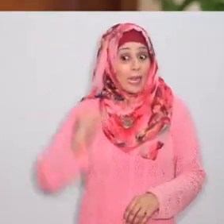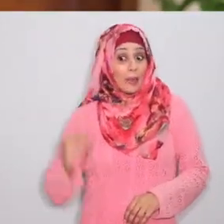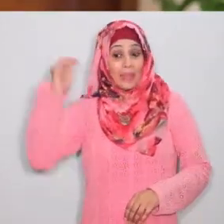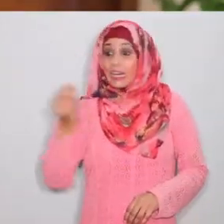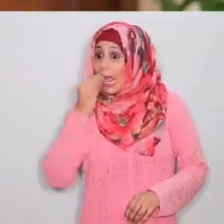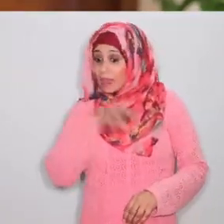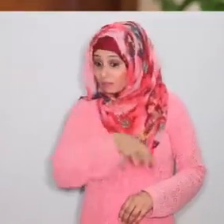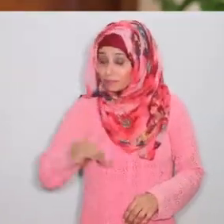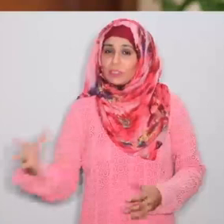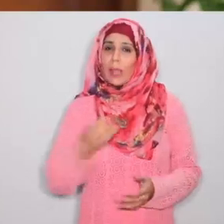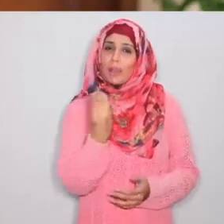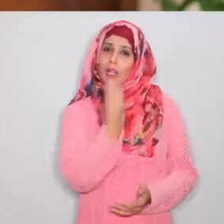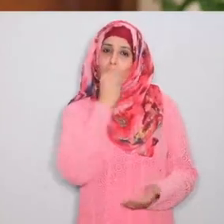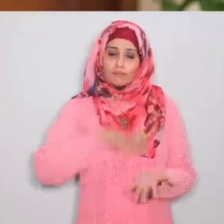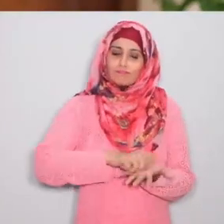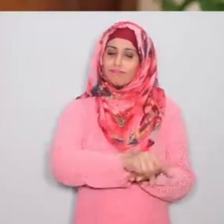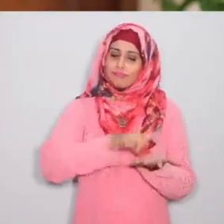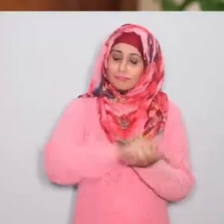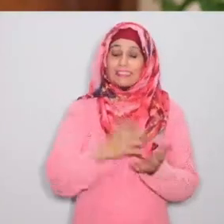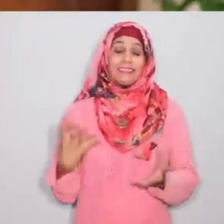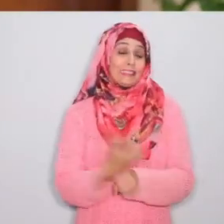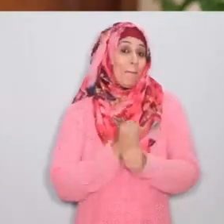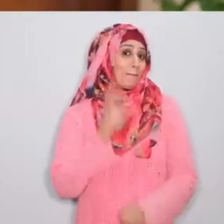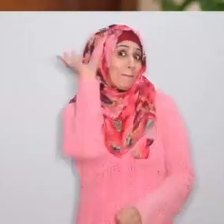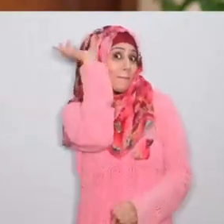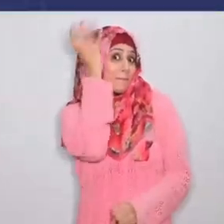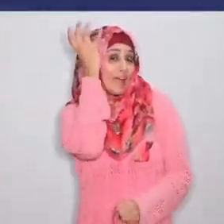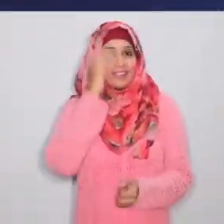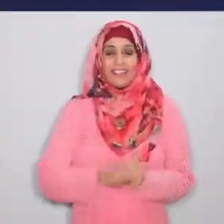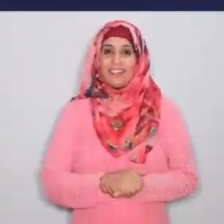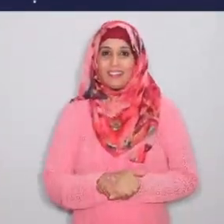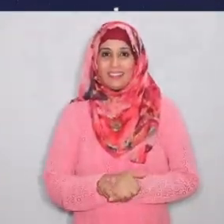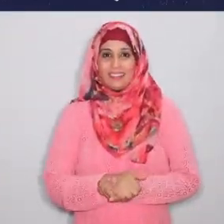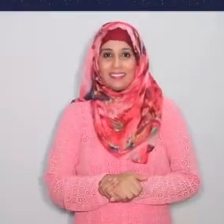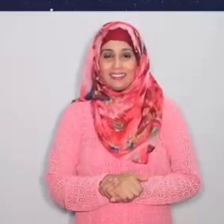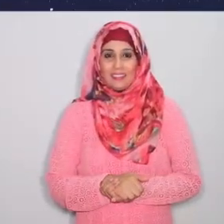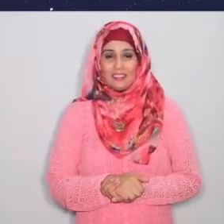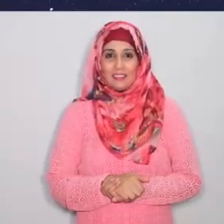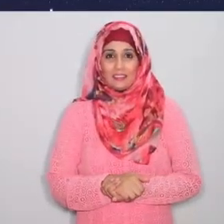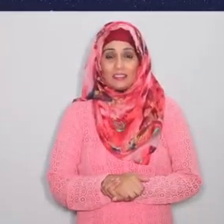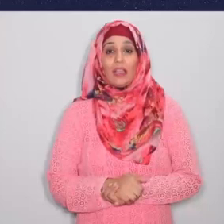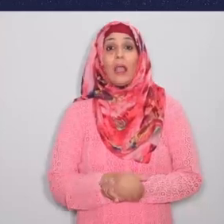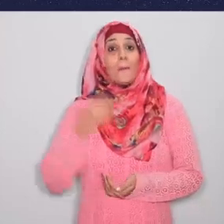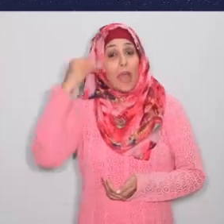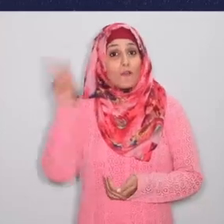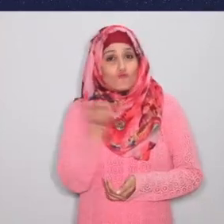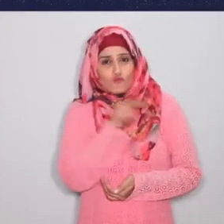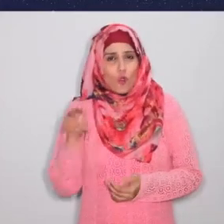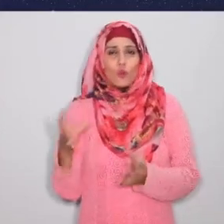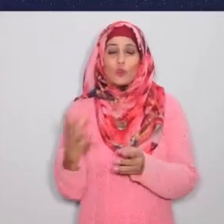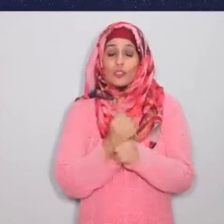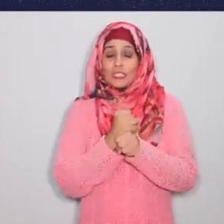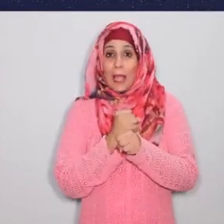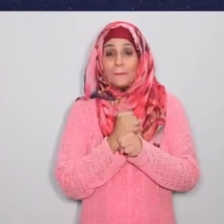लगे। सभी को बहुत मजा आया। शाम को मोनी और नोनी ने सबका बहुत